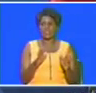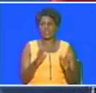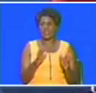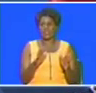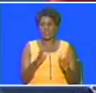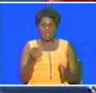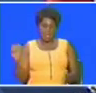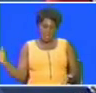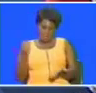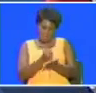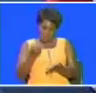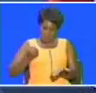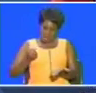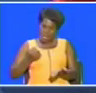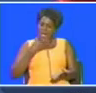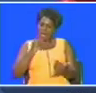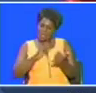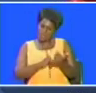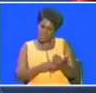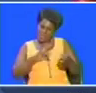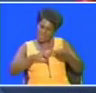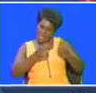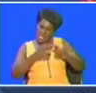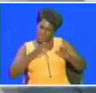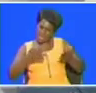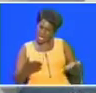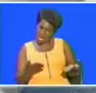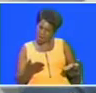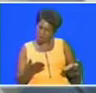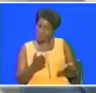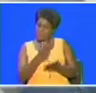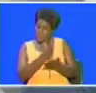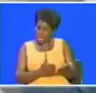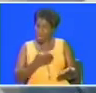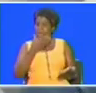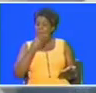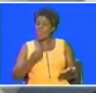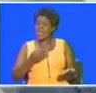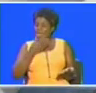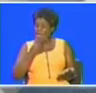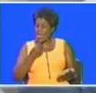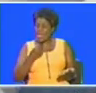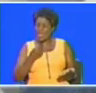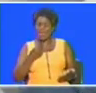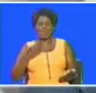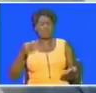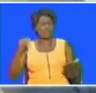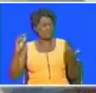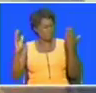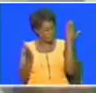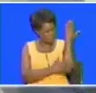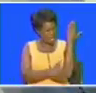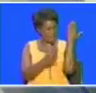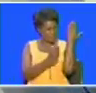yule msichana umeweka pale nyumbani, mume wako ana relate na yeye vipi? Manake kuna wanaume wengine huku nje tabia zimeoza. Kwa